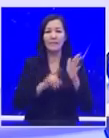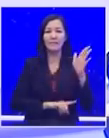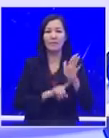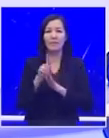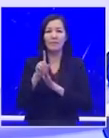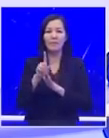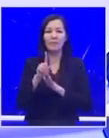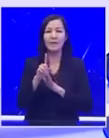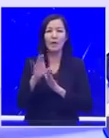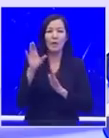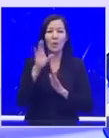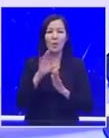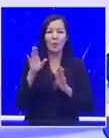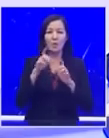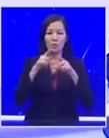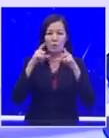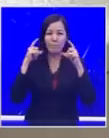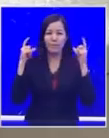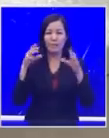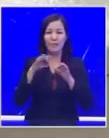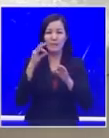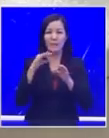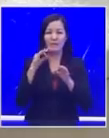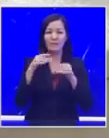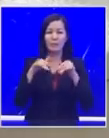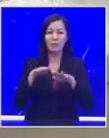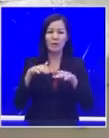көгілдір түсті бетперде шығарып жатыр.